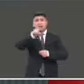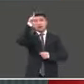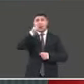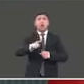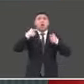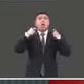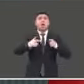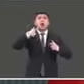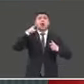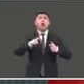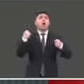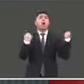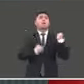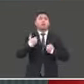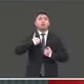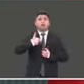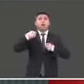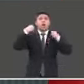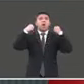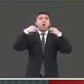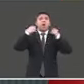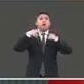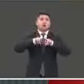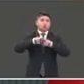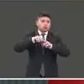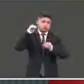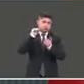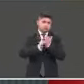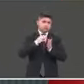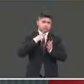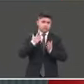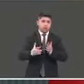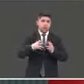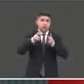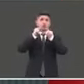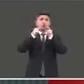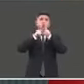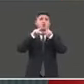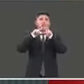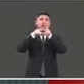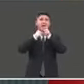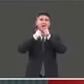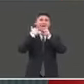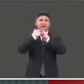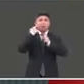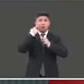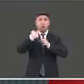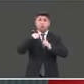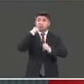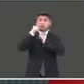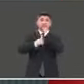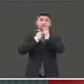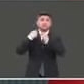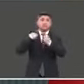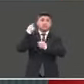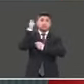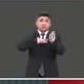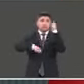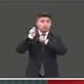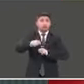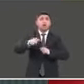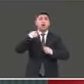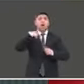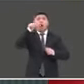otomobilini elektrikli olarak tasarlamanız nükleer güç santrali kurmaktaki ısrar ımız akıllı